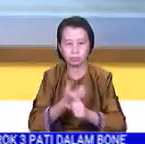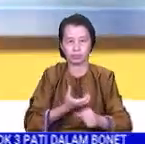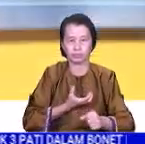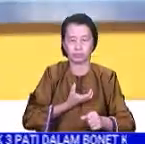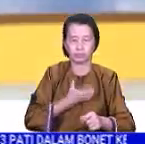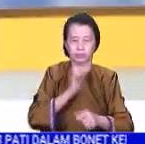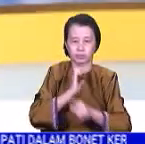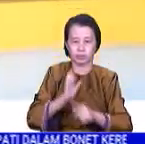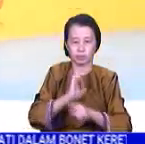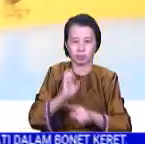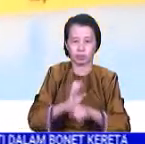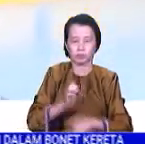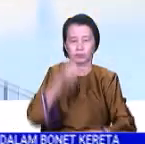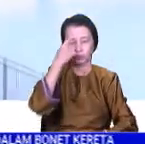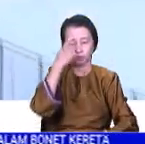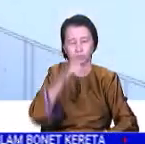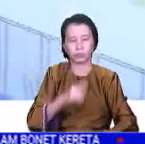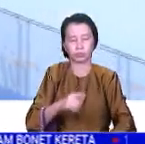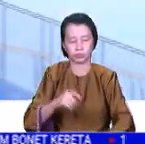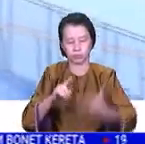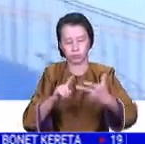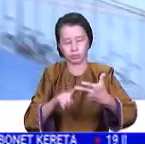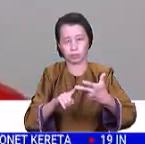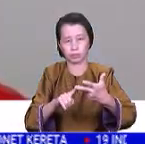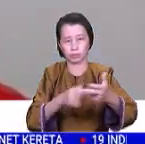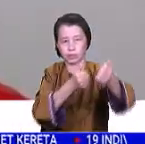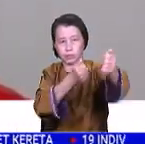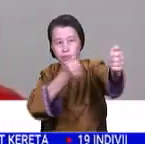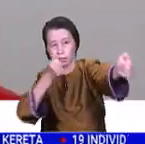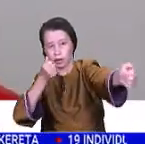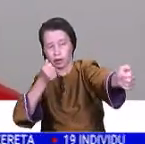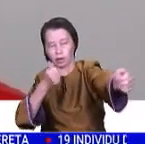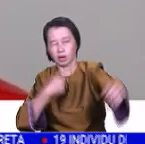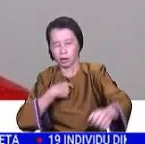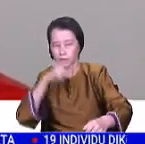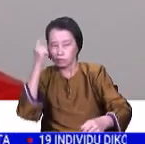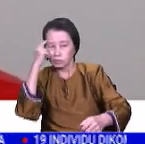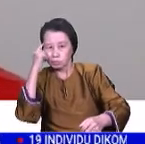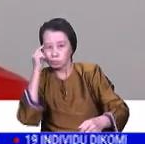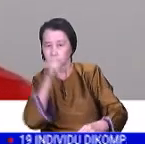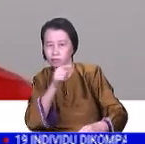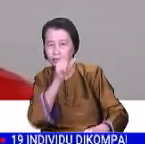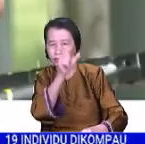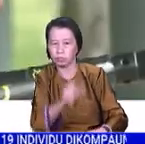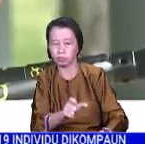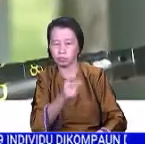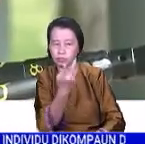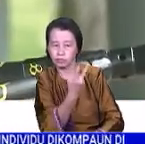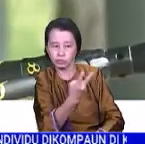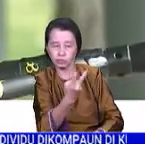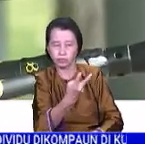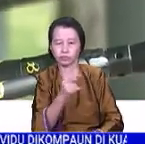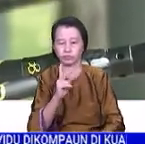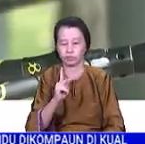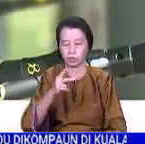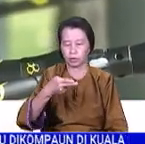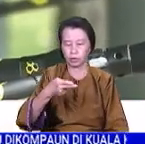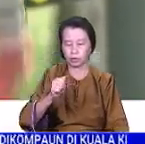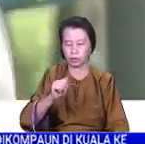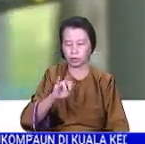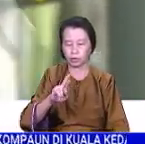Bagi pasukan memanah juga saya menaruhkan harapan daripada pasangan Khairul